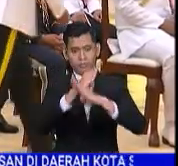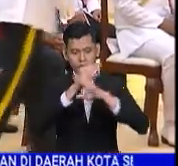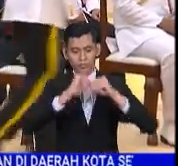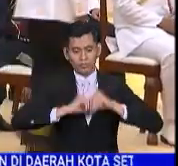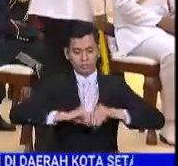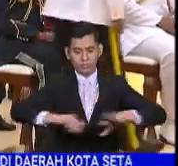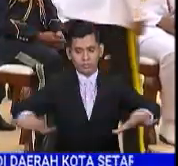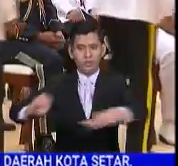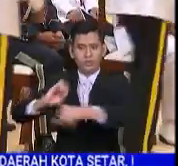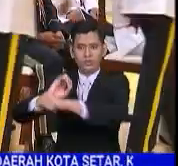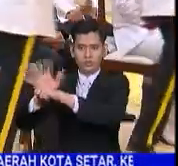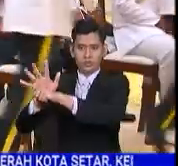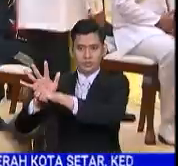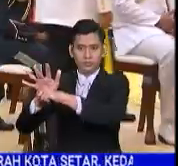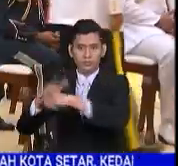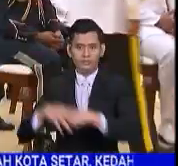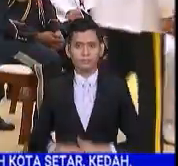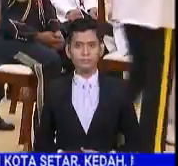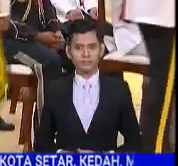penularan copy